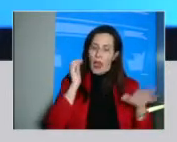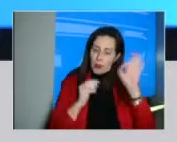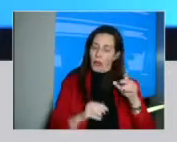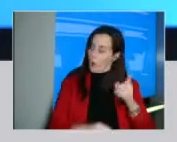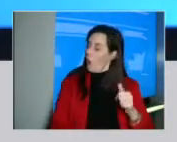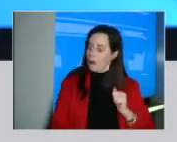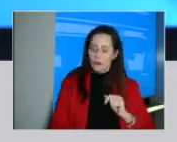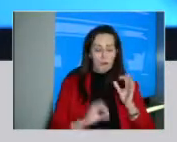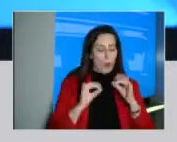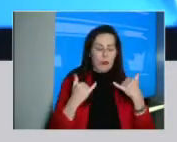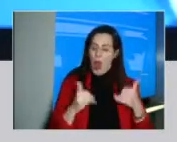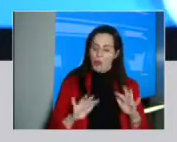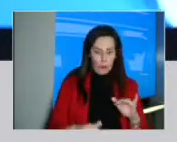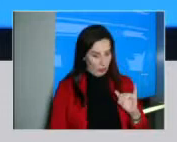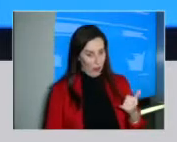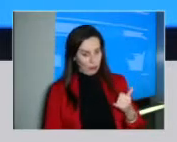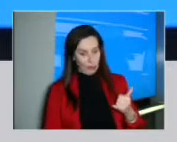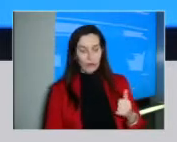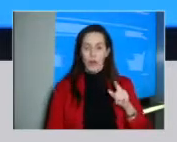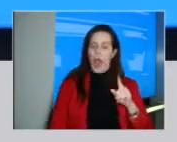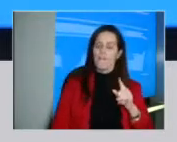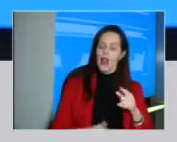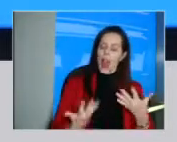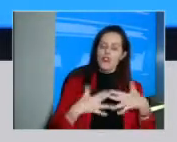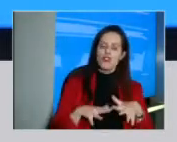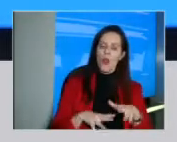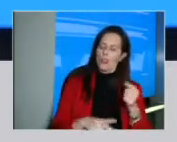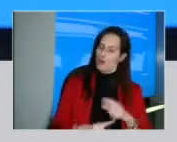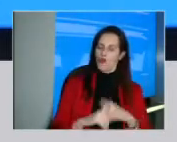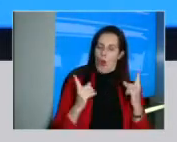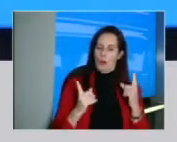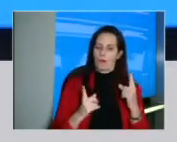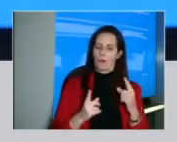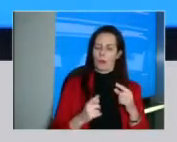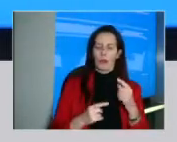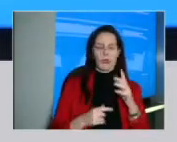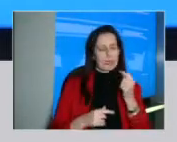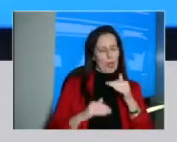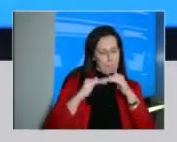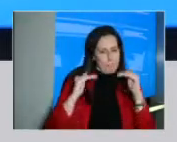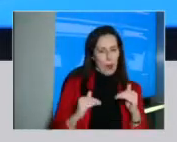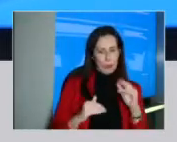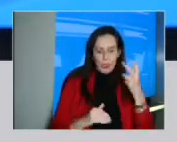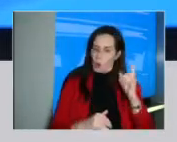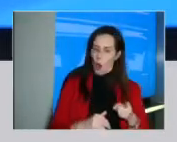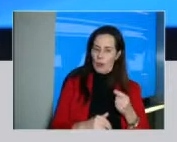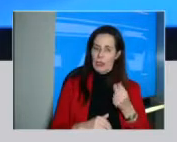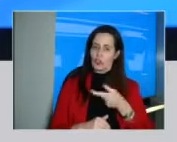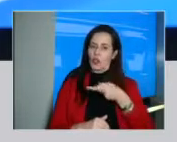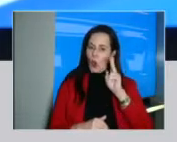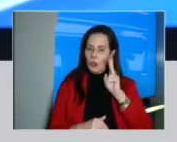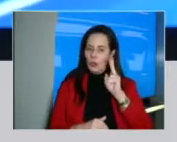חובה, בטח בשלב הנוכחי. רק שהתמהיל שלה הוא קצת שונה. זאת אומרת, קצת פחות גיוס חובה, קצת